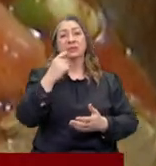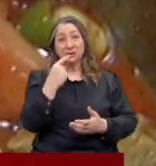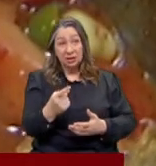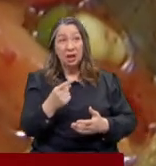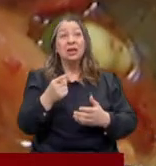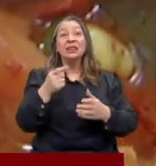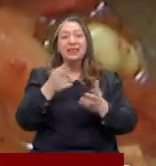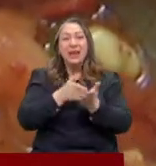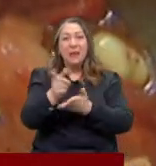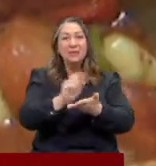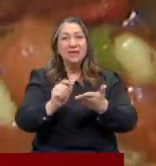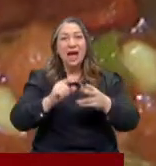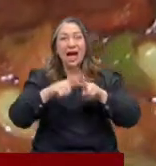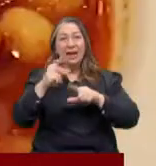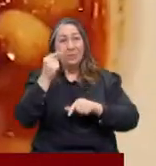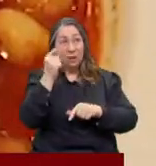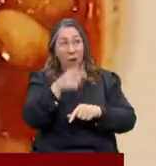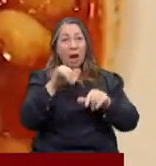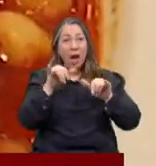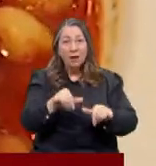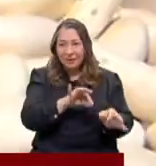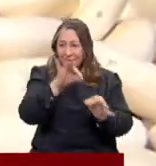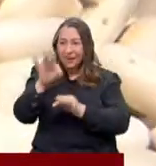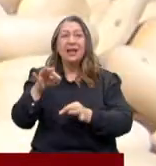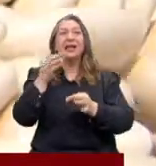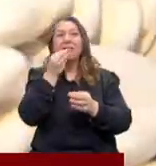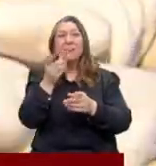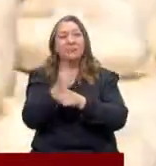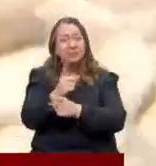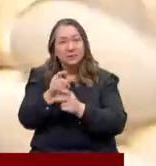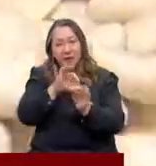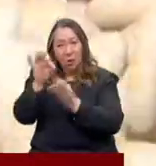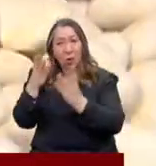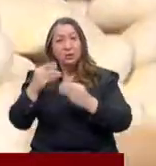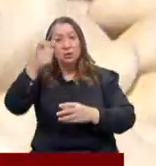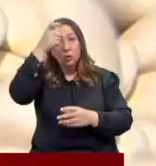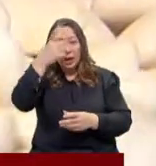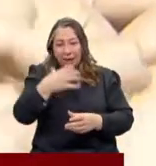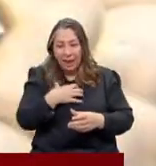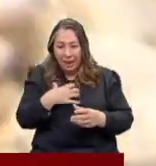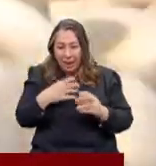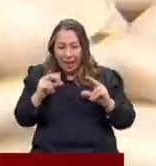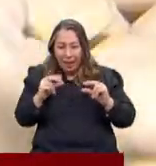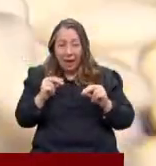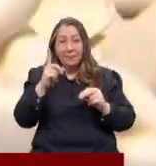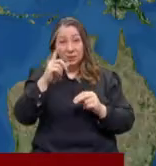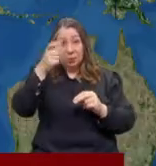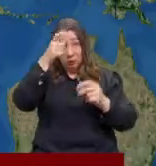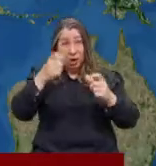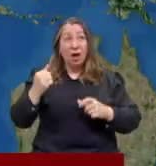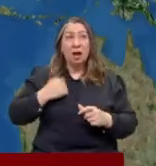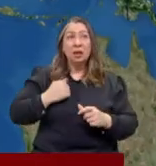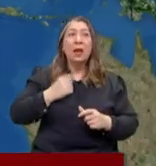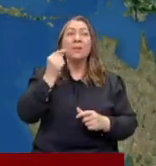dedi. Tarım yazarı Ali Ekber Yıldırım'a göre aynı yol haritası bakliyatta da izlenmeli. Çünkü Türkiye kendi kendine yetebilen bir ülkeyken